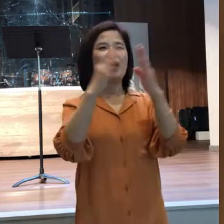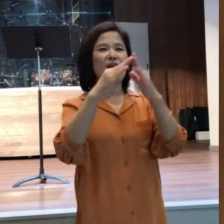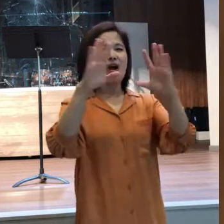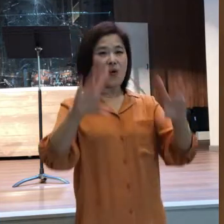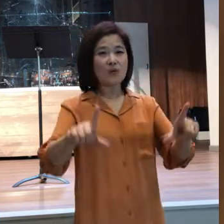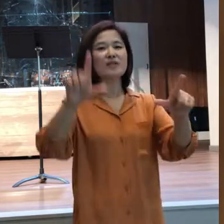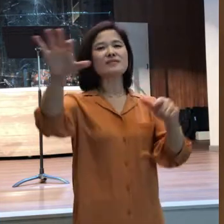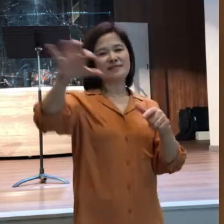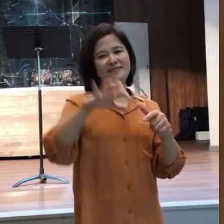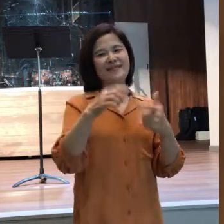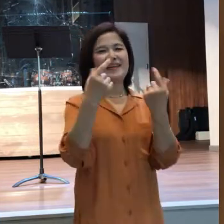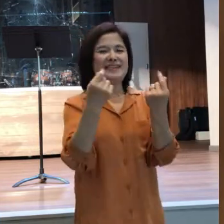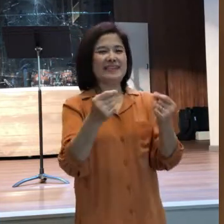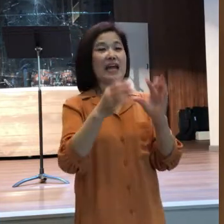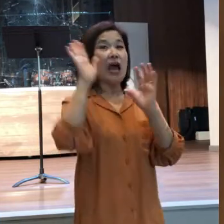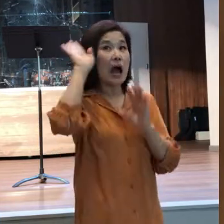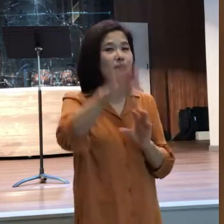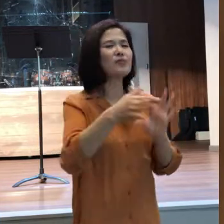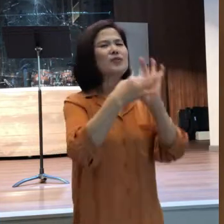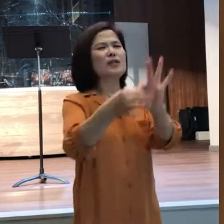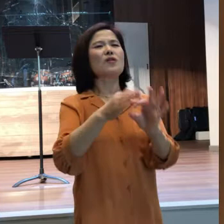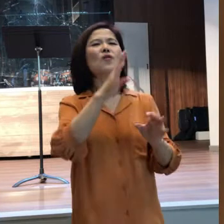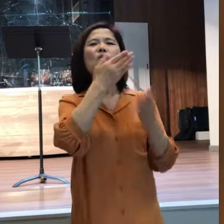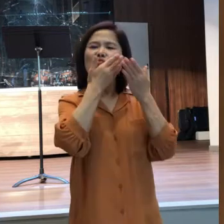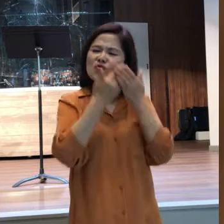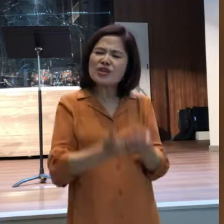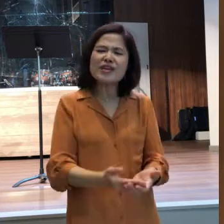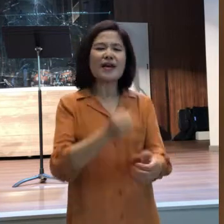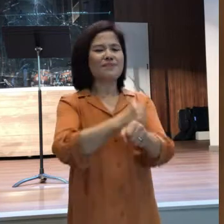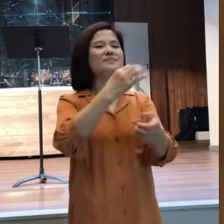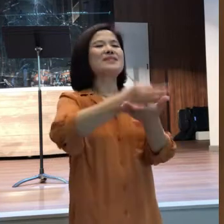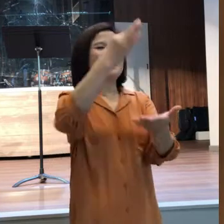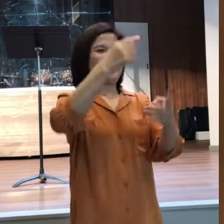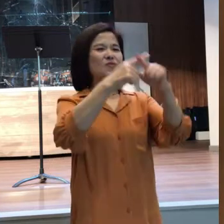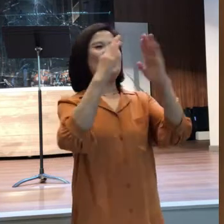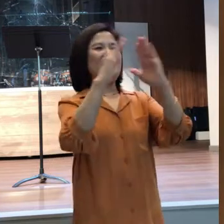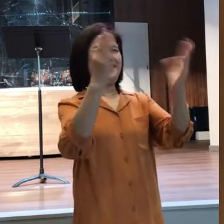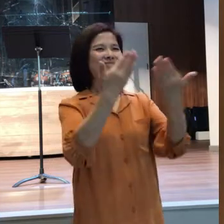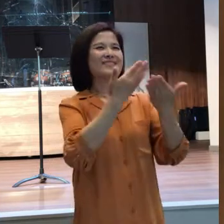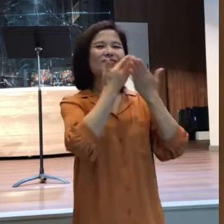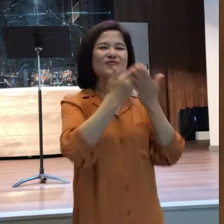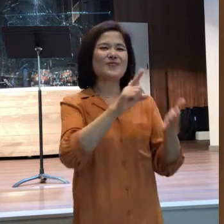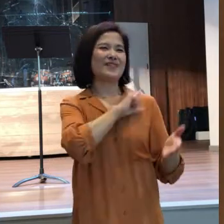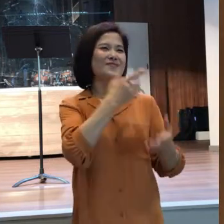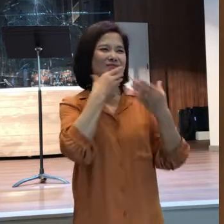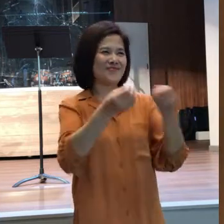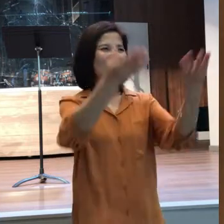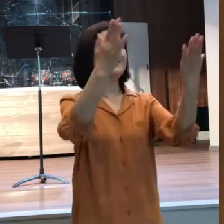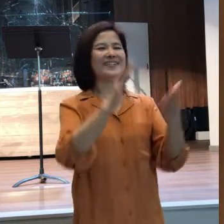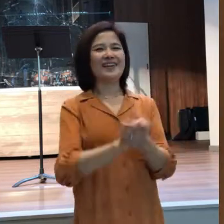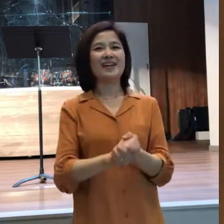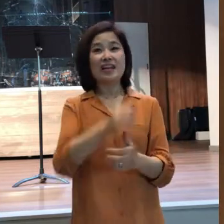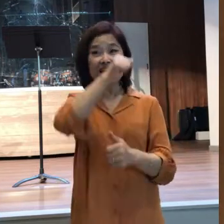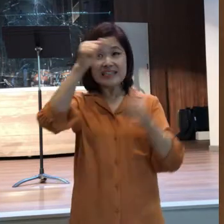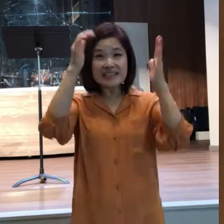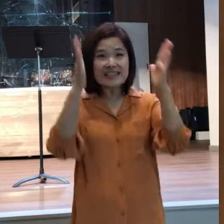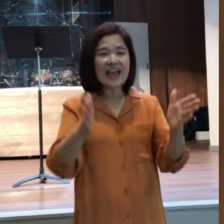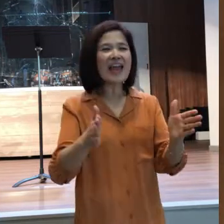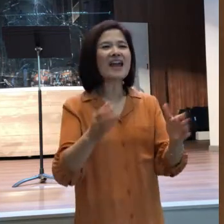오늘까지도 그래왔거니와 앞으로도 명품 교회가 되기를 주님의 이름으로 축원합니다.